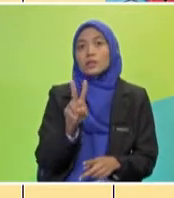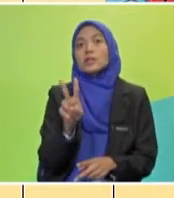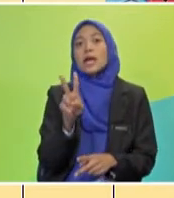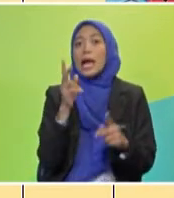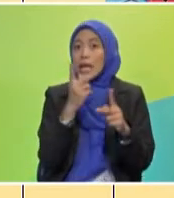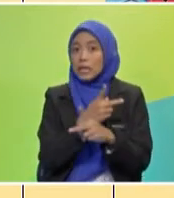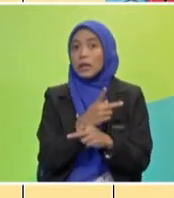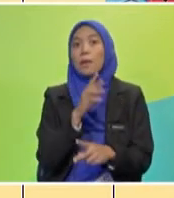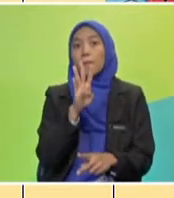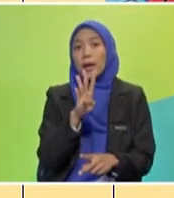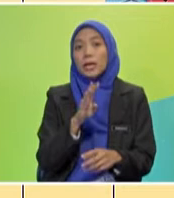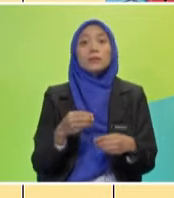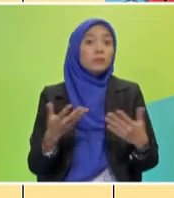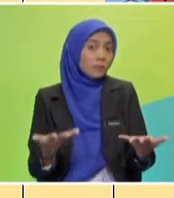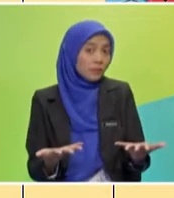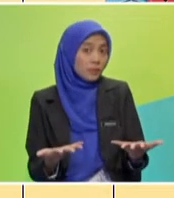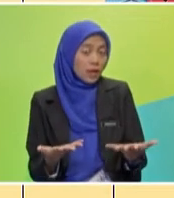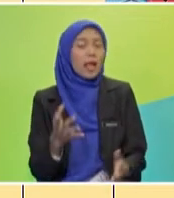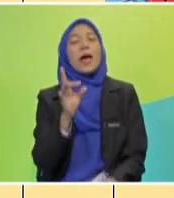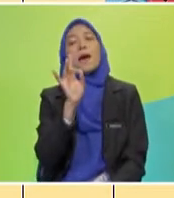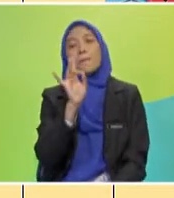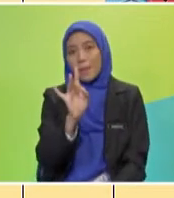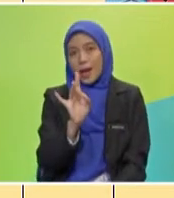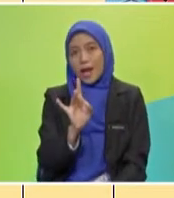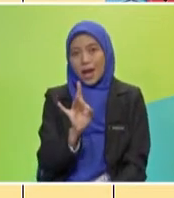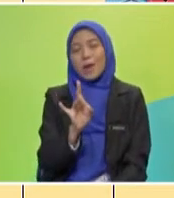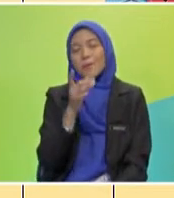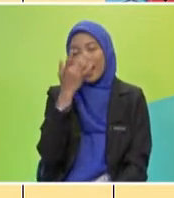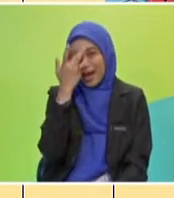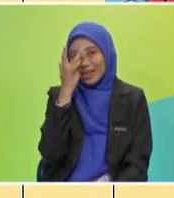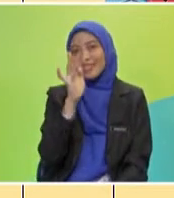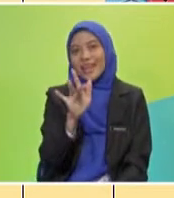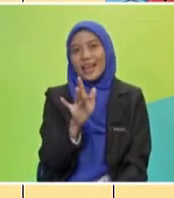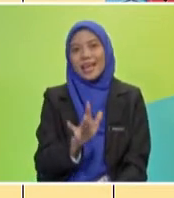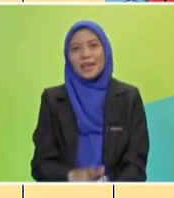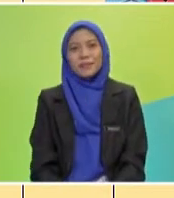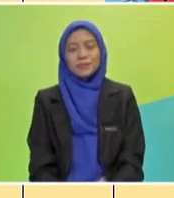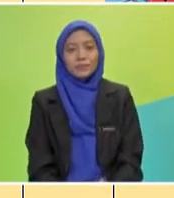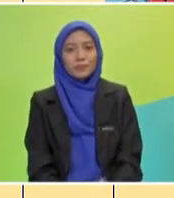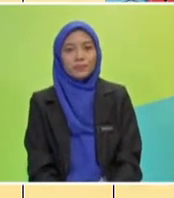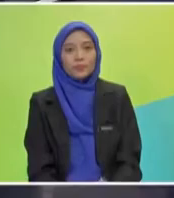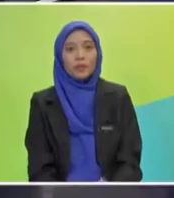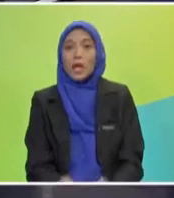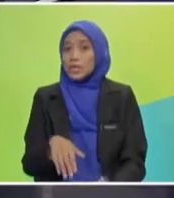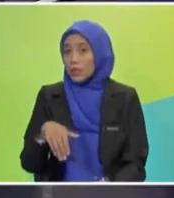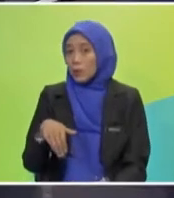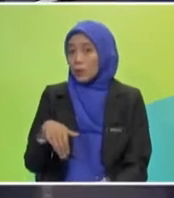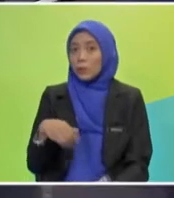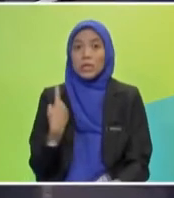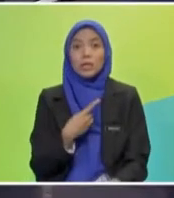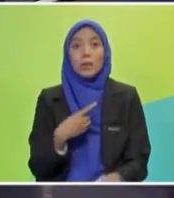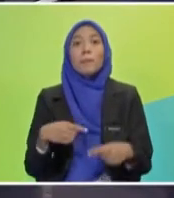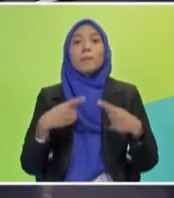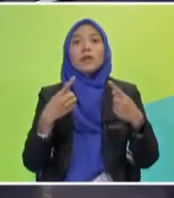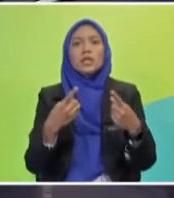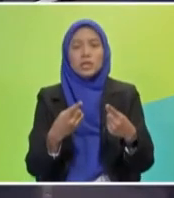jadi 8. Iya, pandai. Ha, okey. Finisah, sebelum kita nak pergi lebih lagi,